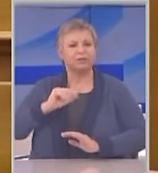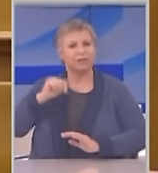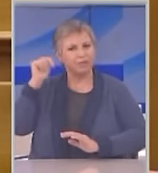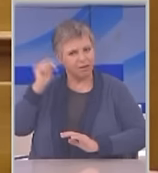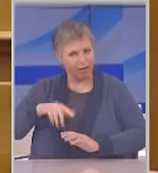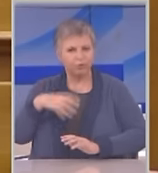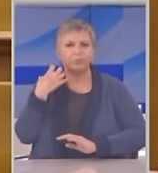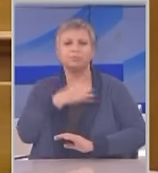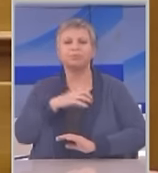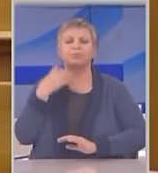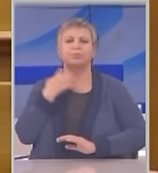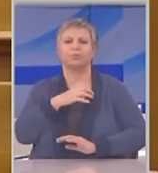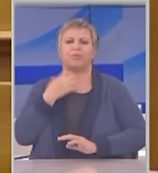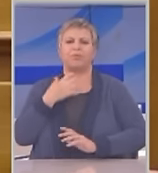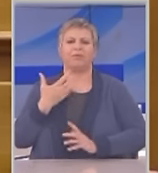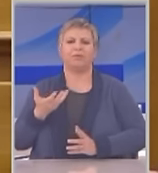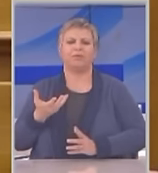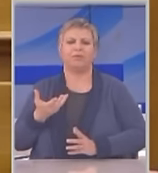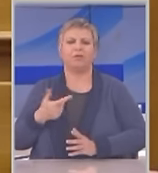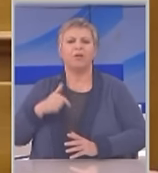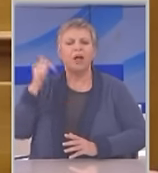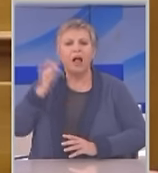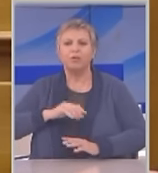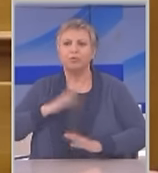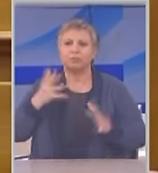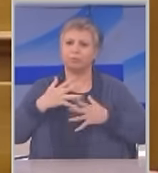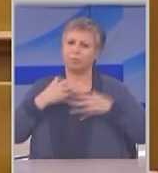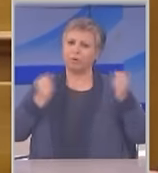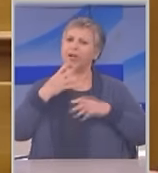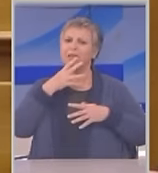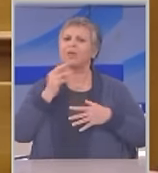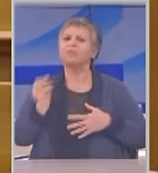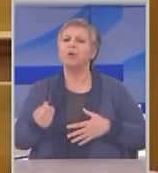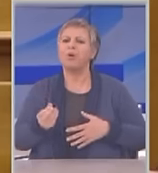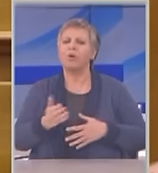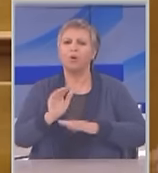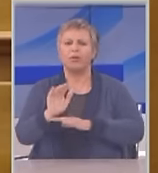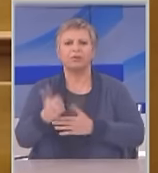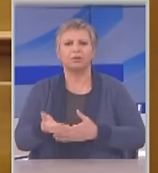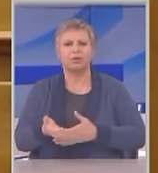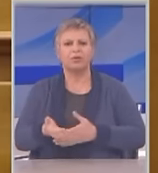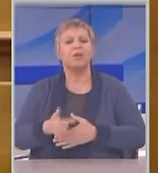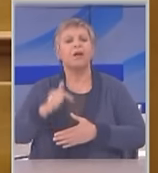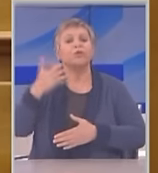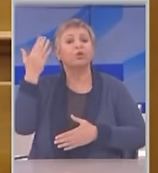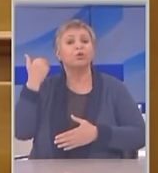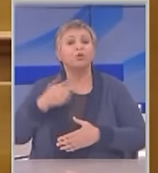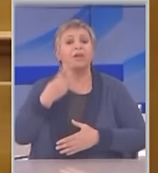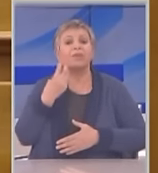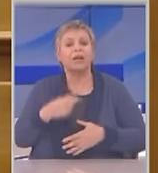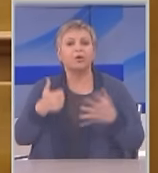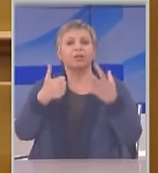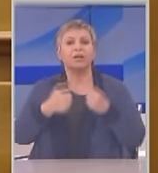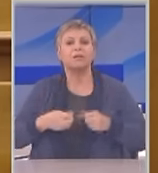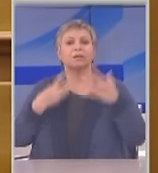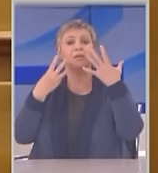το λέμε, το όνομά του εξανίσταται. Αλλά αυτή είναι η πραγματικότητα. Και ψηφίστηκε από 268 βουλευτές αυτά